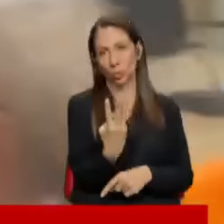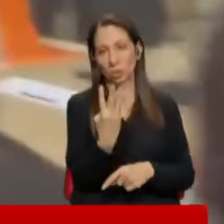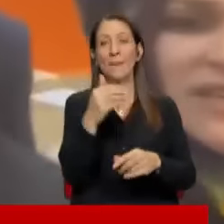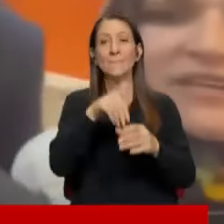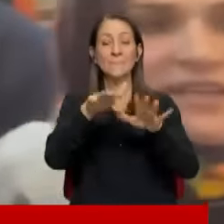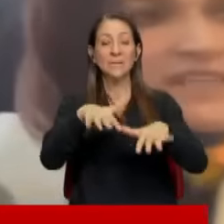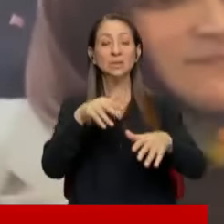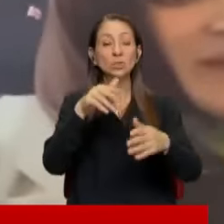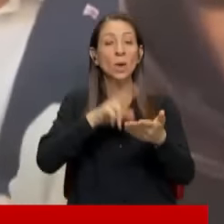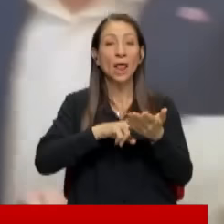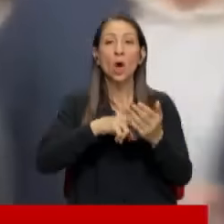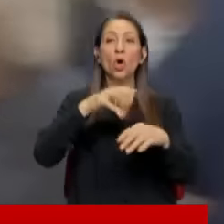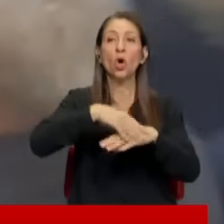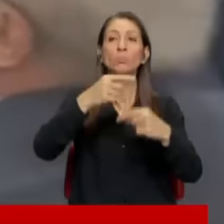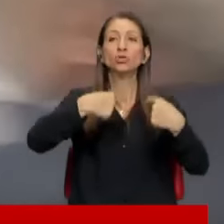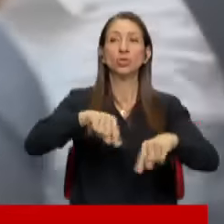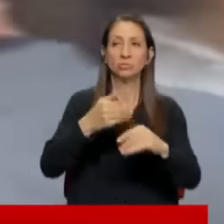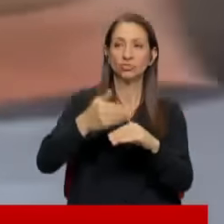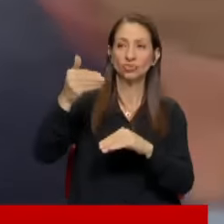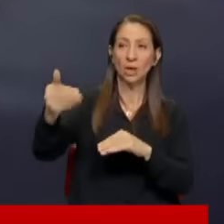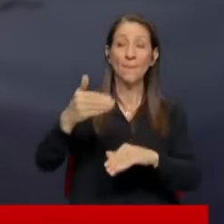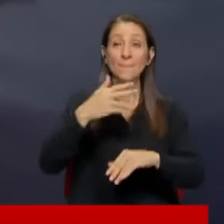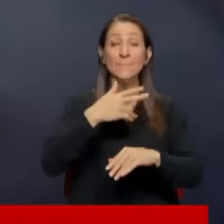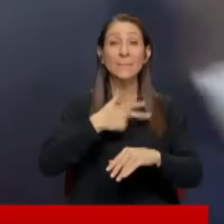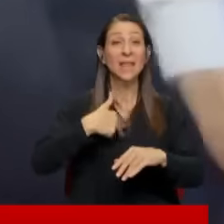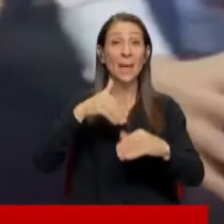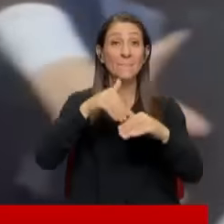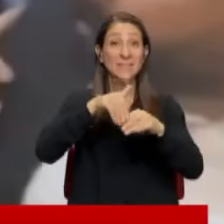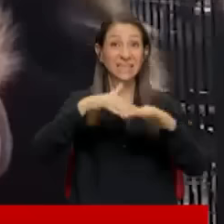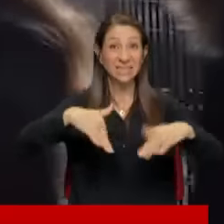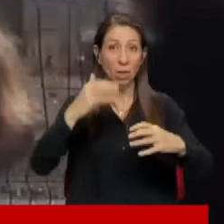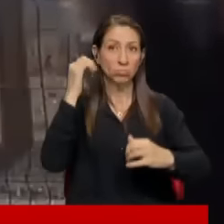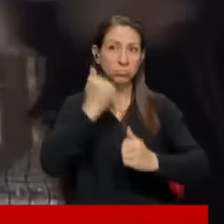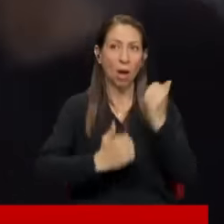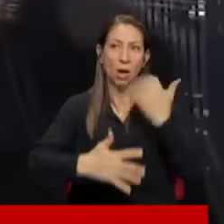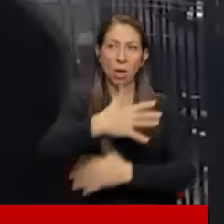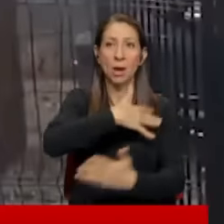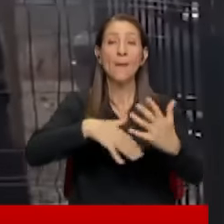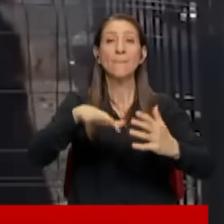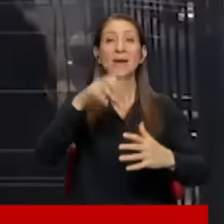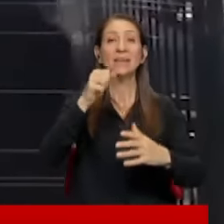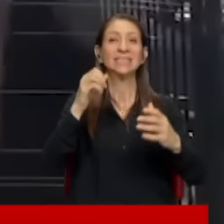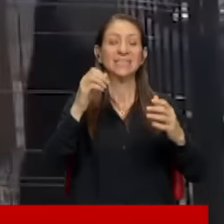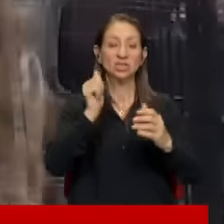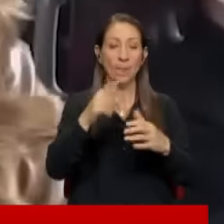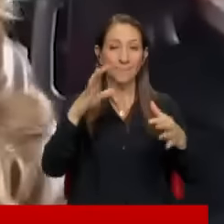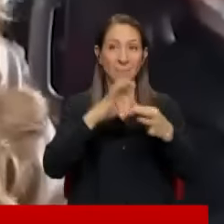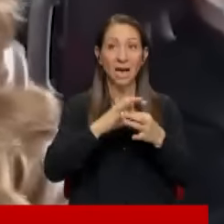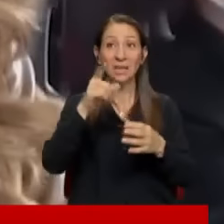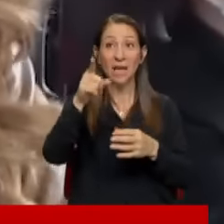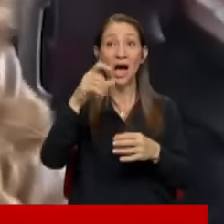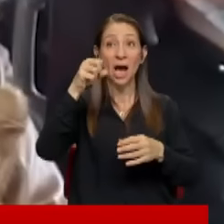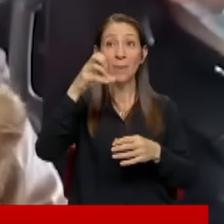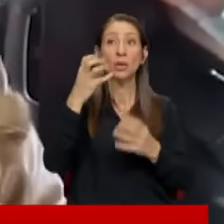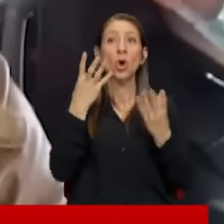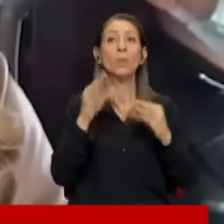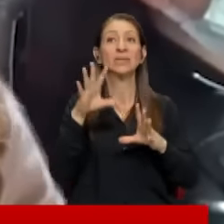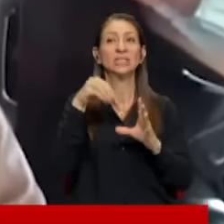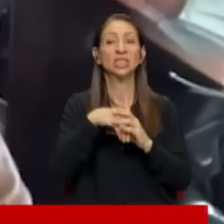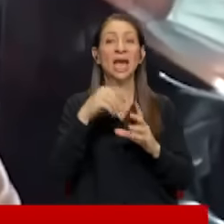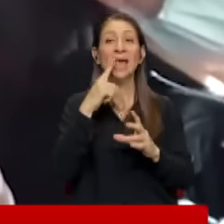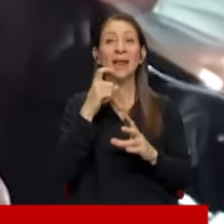meclis üyelerini komisyon dışında bırakmış, belediye meclisinde kavga çıkmıştı. Merkez ilçeye bağlı Sugözü Mahallesi muhtarı da AK Partili olmadığı